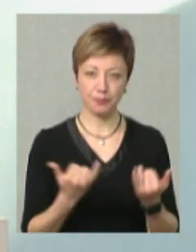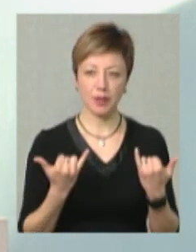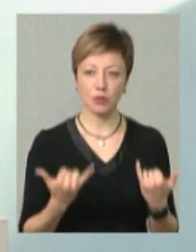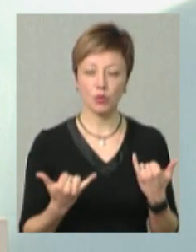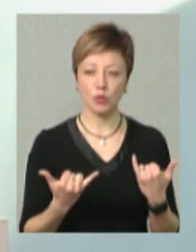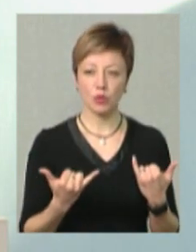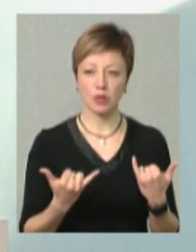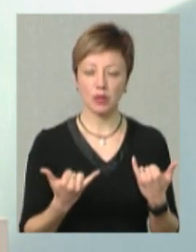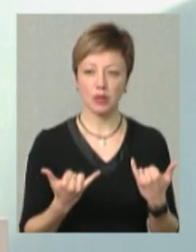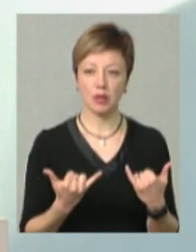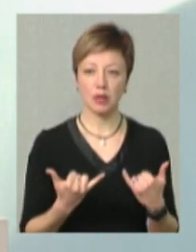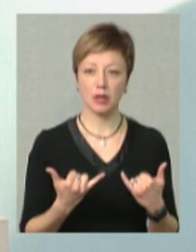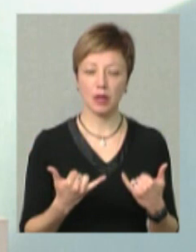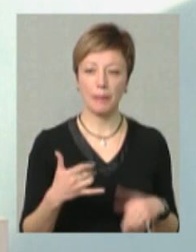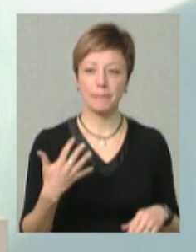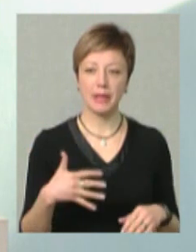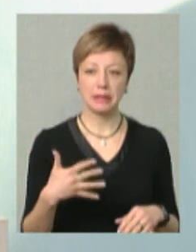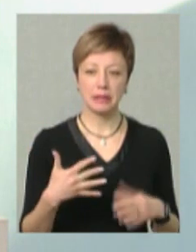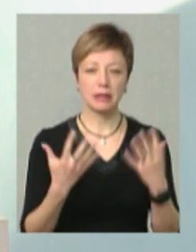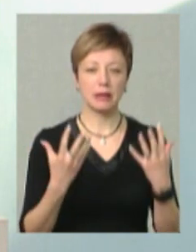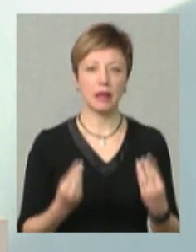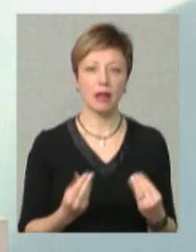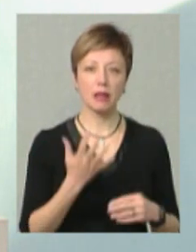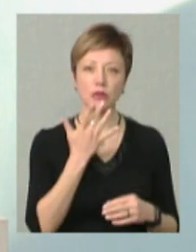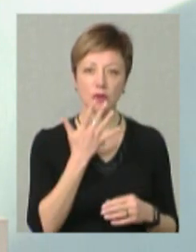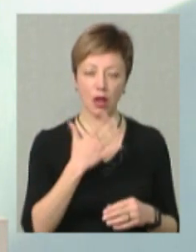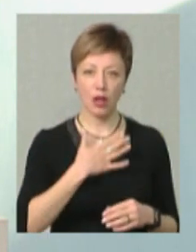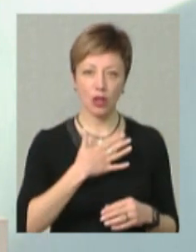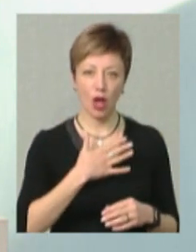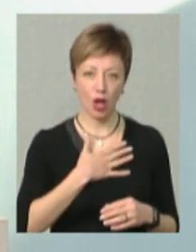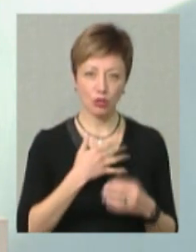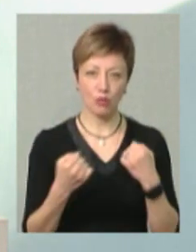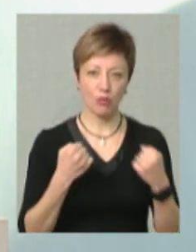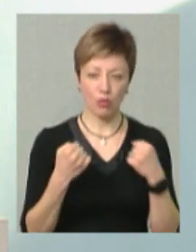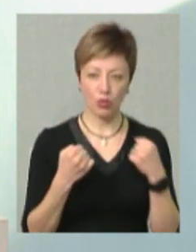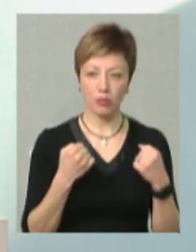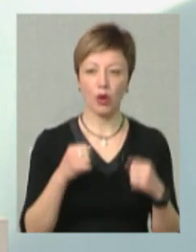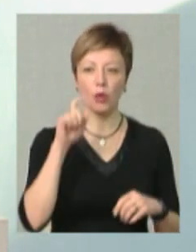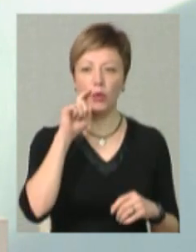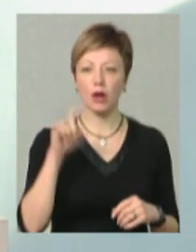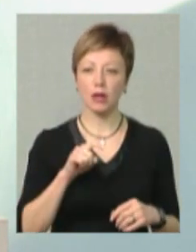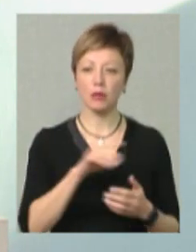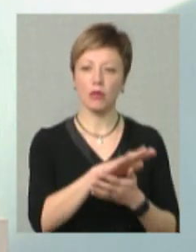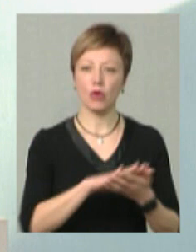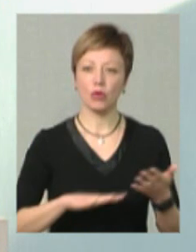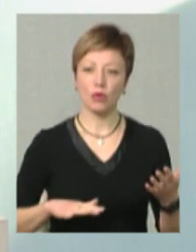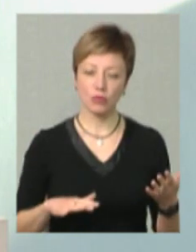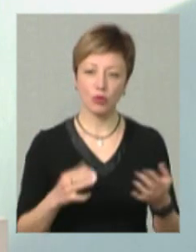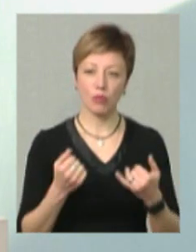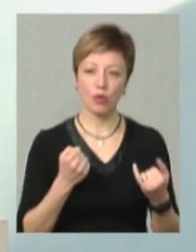Сьогодні 50-й вже день національного нашого спротиву. Україна продовжує